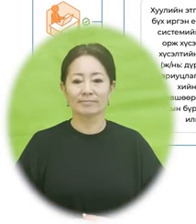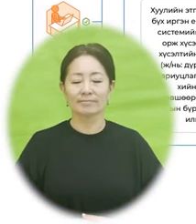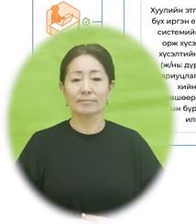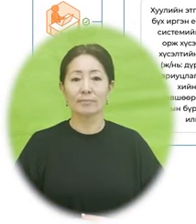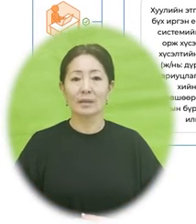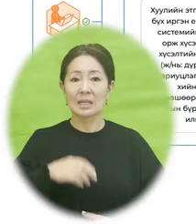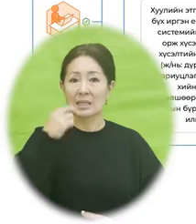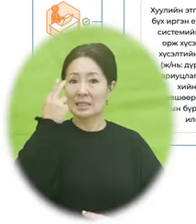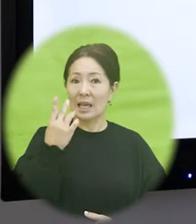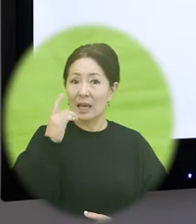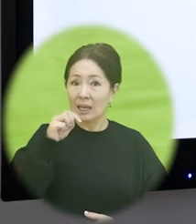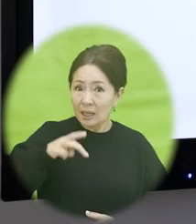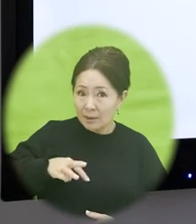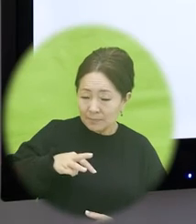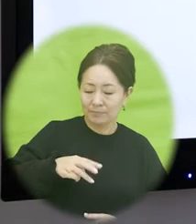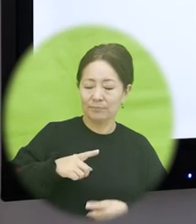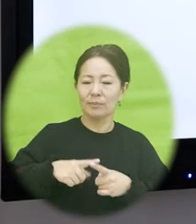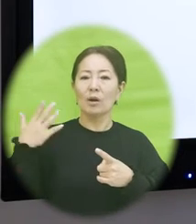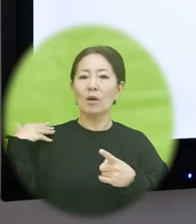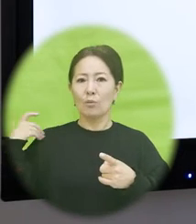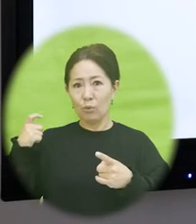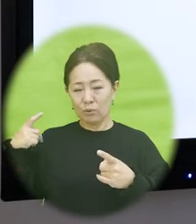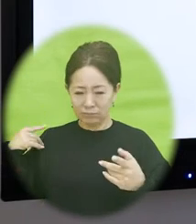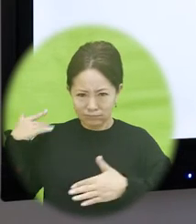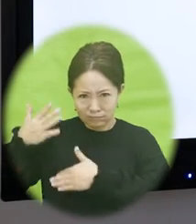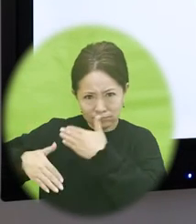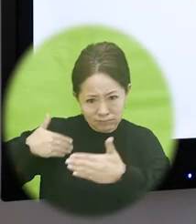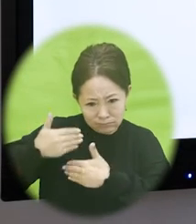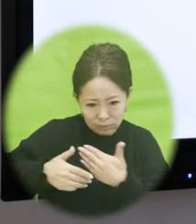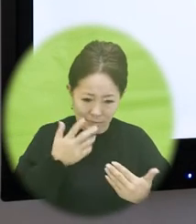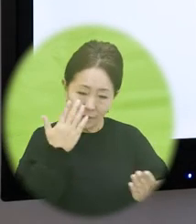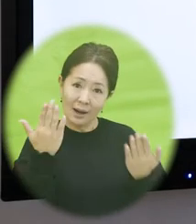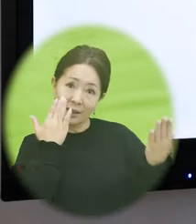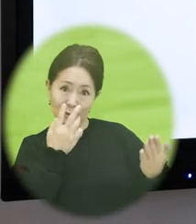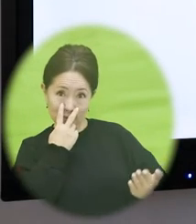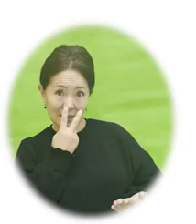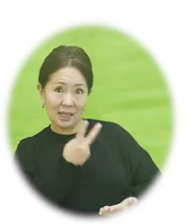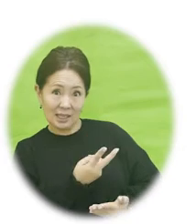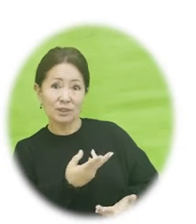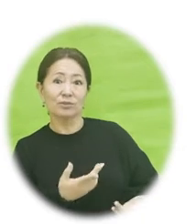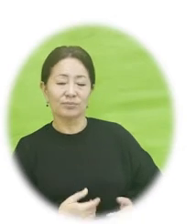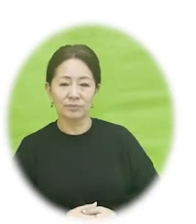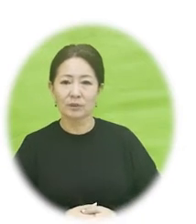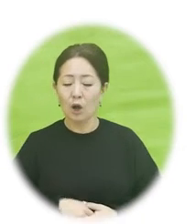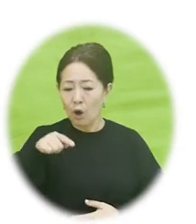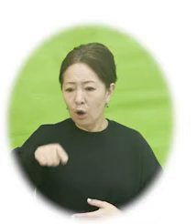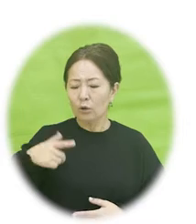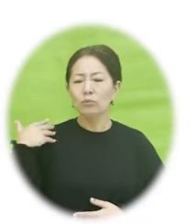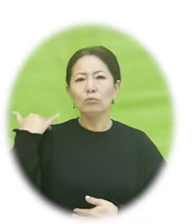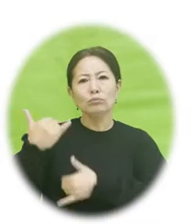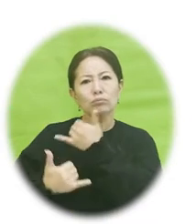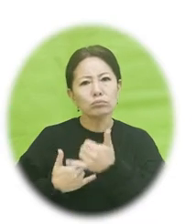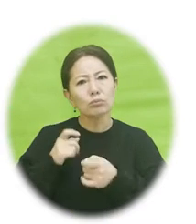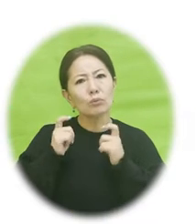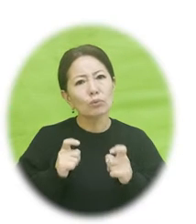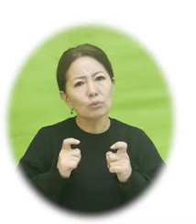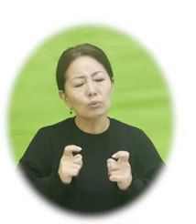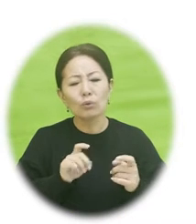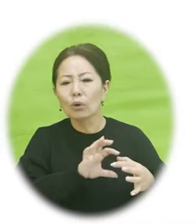За, цахим болон уламжлалт процессын харьцуултыг харъя. За, бид нар өнөөдөр уламжлалт процессын хувьд